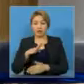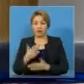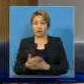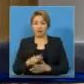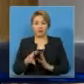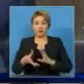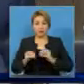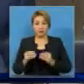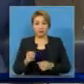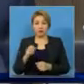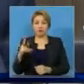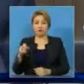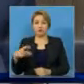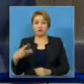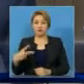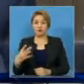жалпы өндірісі